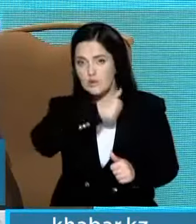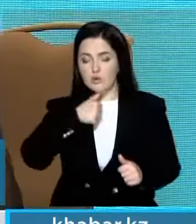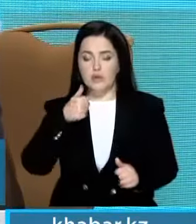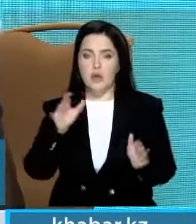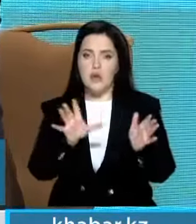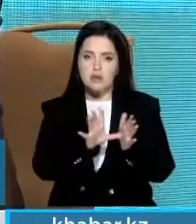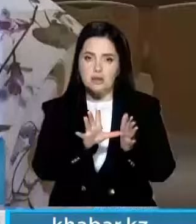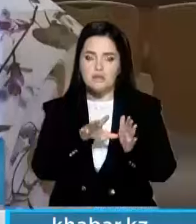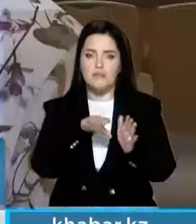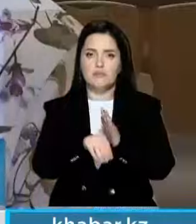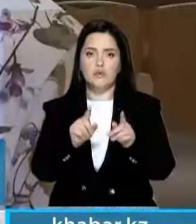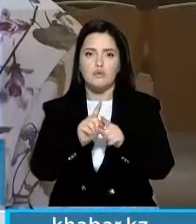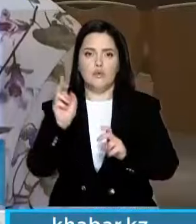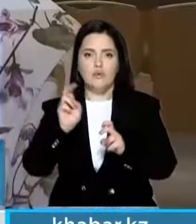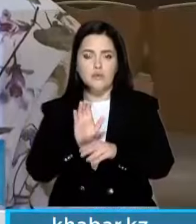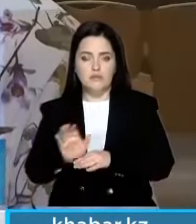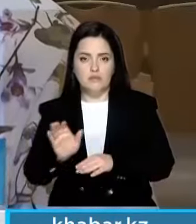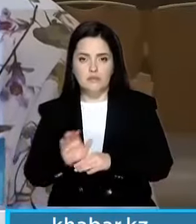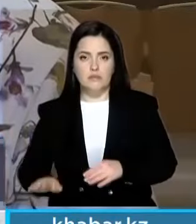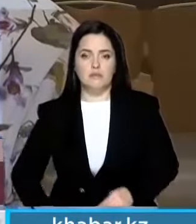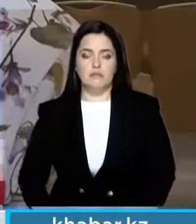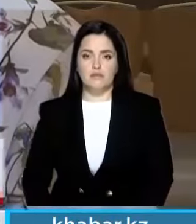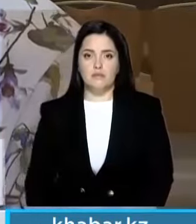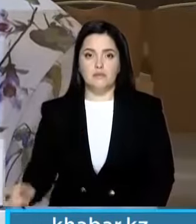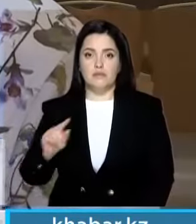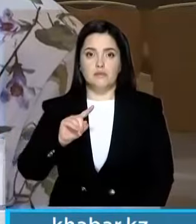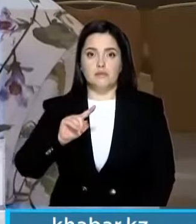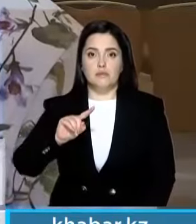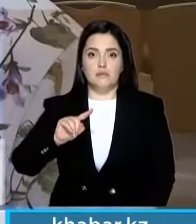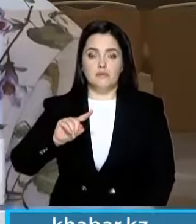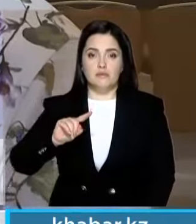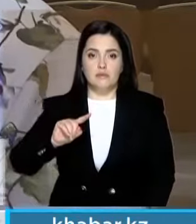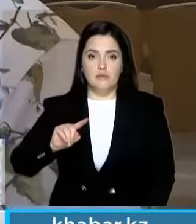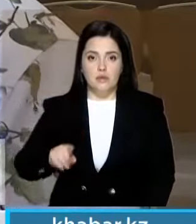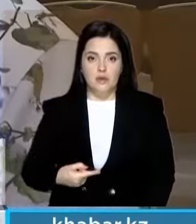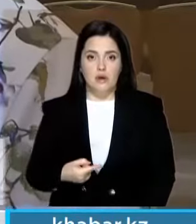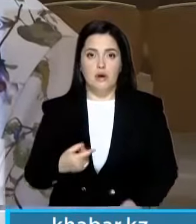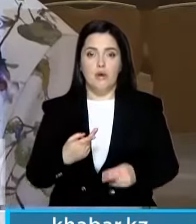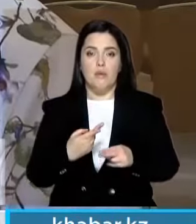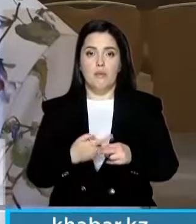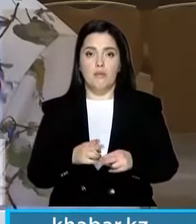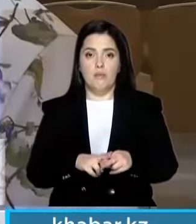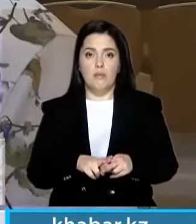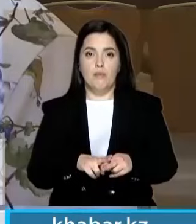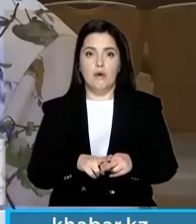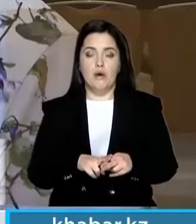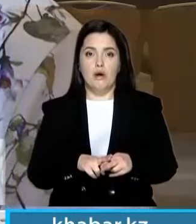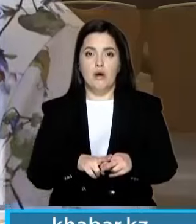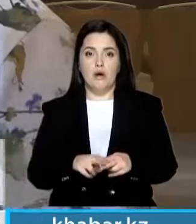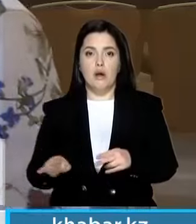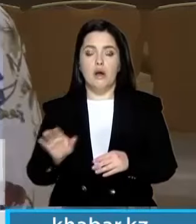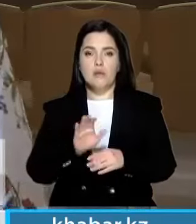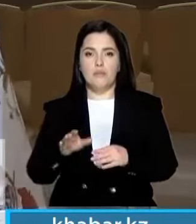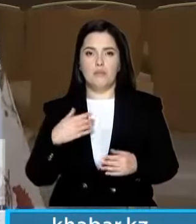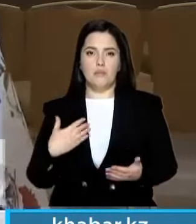легкой промышленности. У них требования как к своим производителям очень высокие, также и требования, выставляемые к импортируемой продукции. Мы так